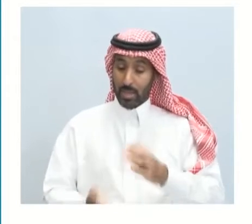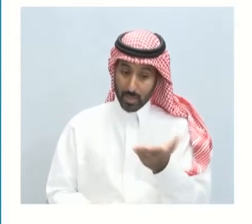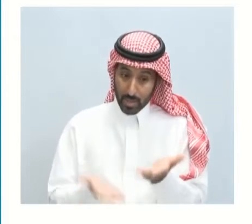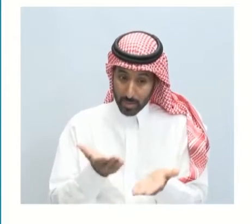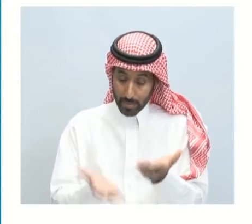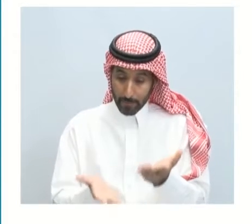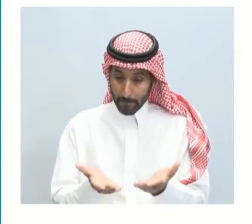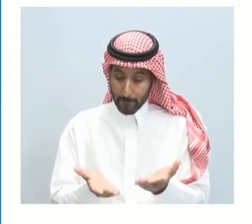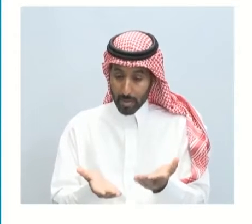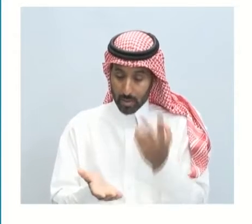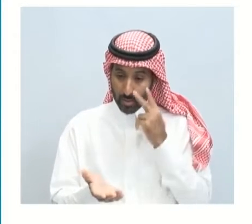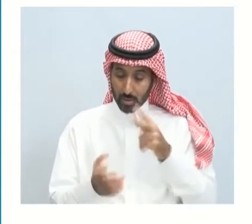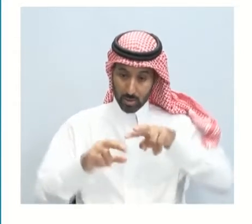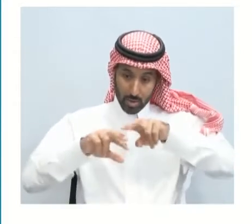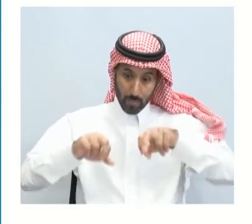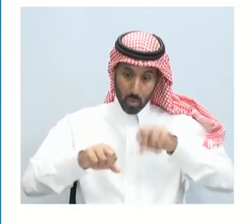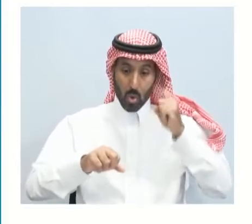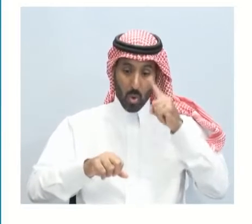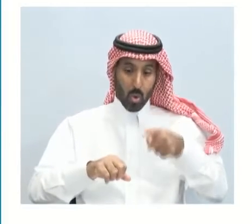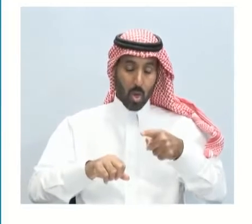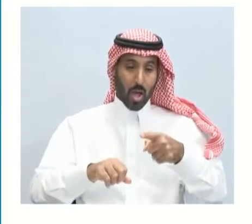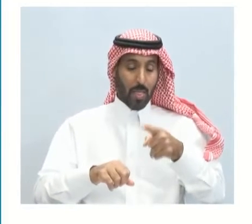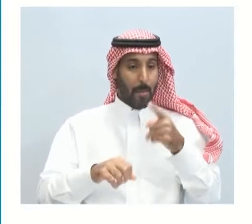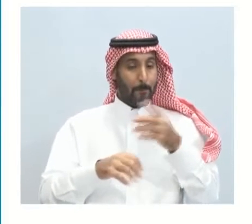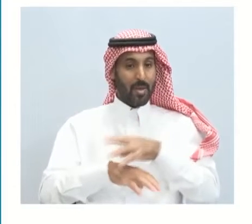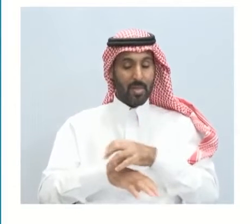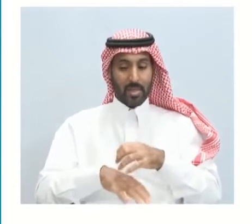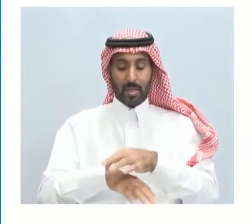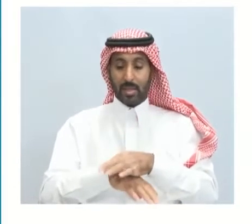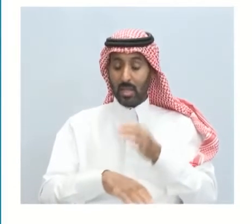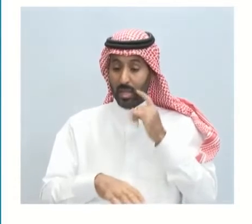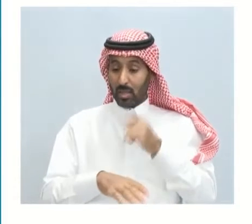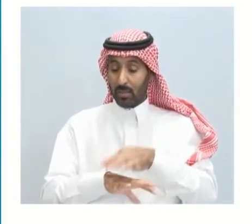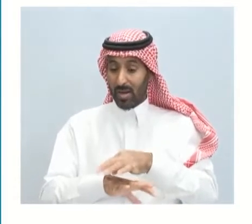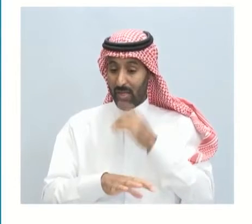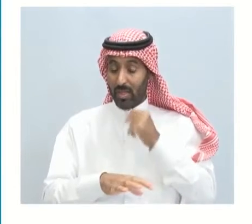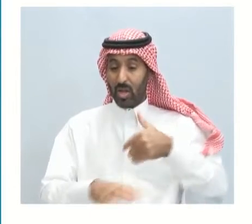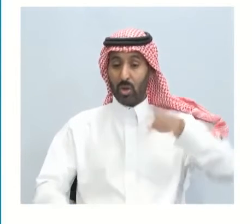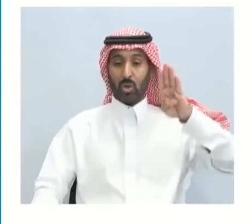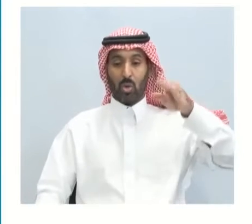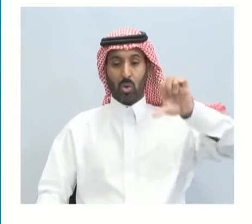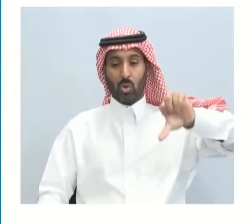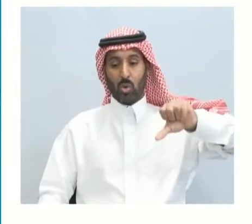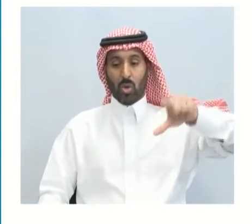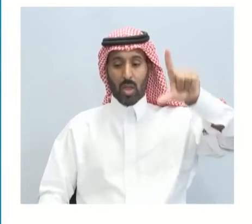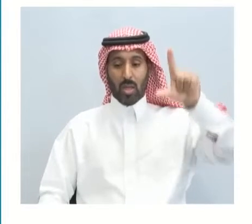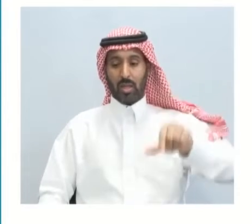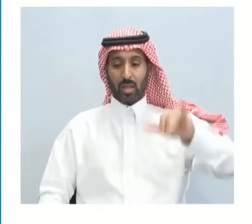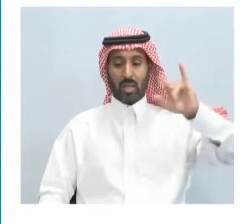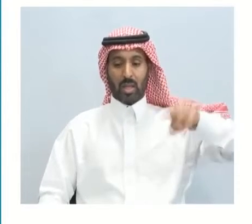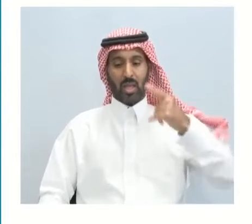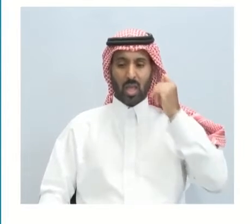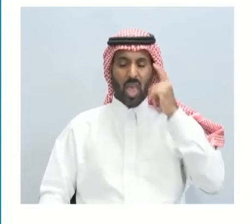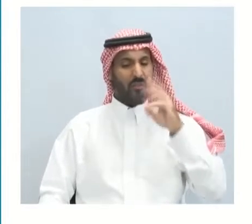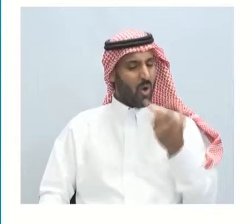بين تتبع العلماء لهذا المرض مرض الكيرا وكيف تتبع مصدر